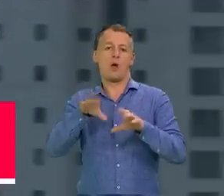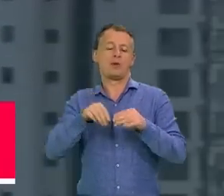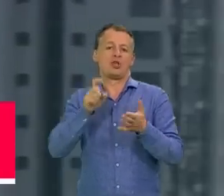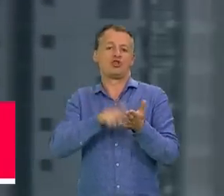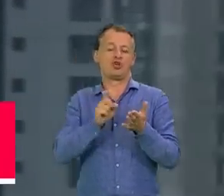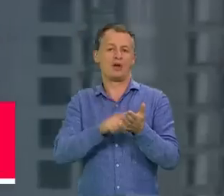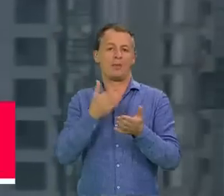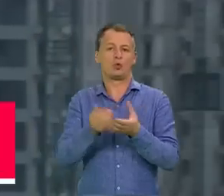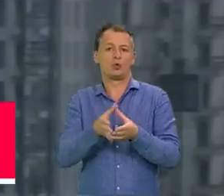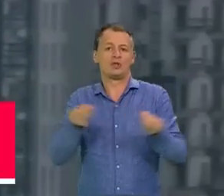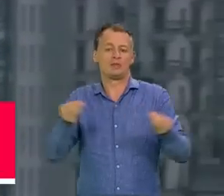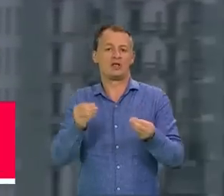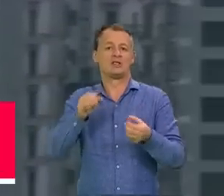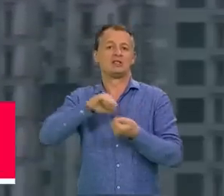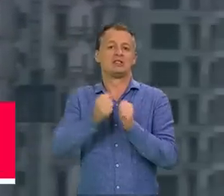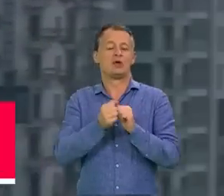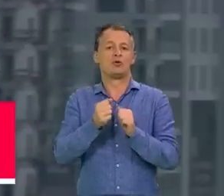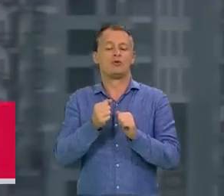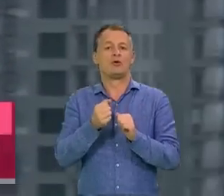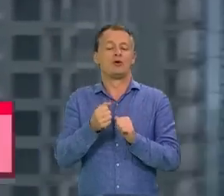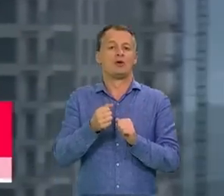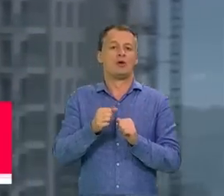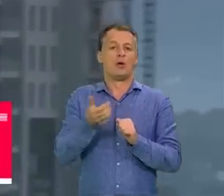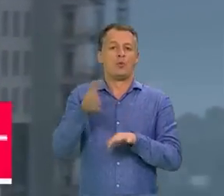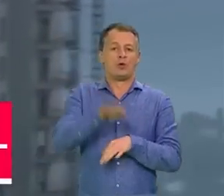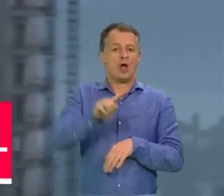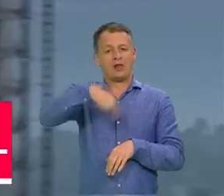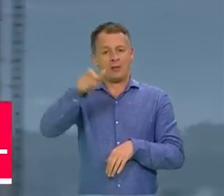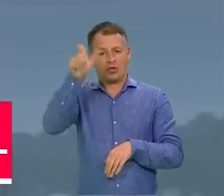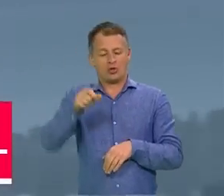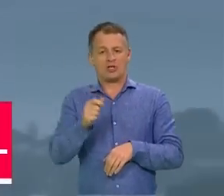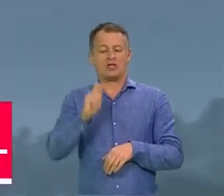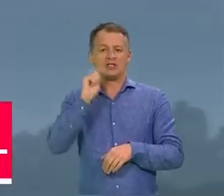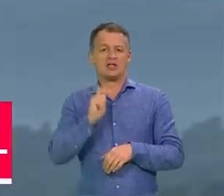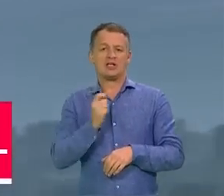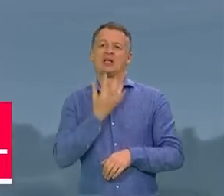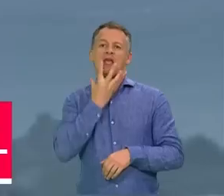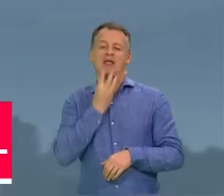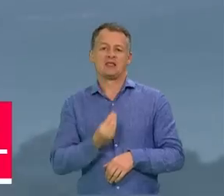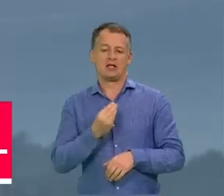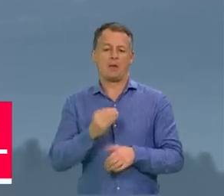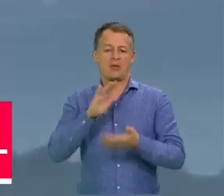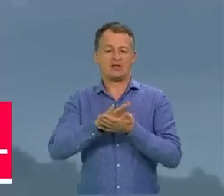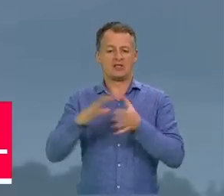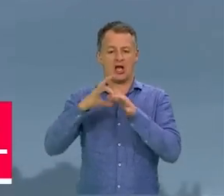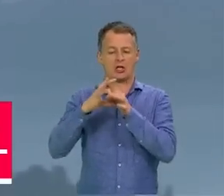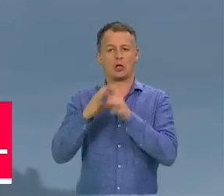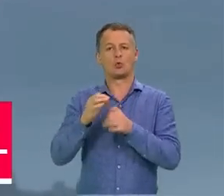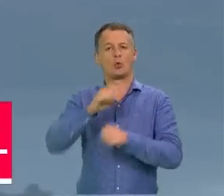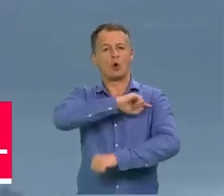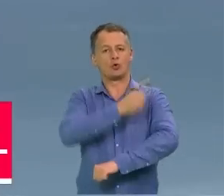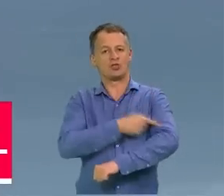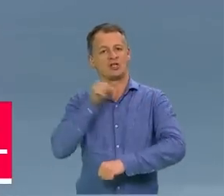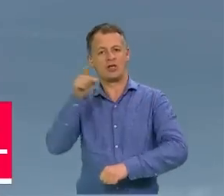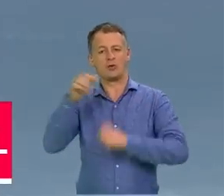sprijin consular privind dispariția sau decesul altor cetățeni români în statul Israel și mențin în permanență contactul cu autoritățile israeliene.